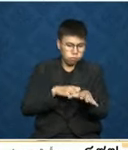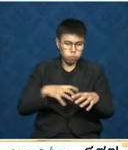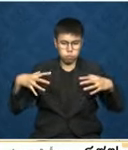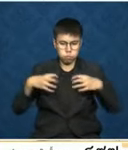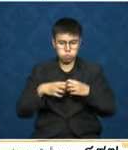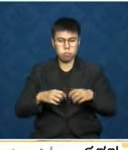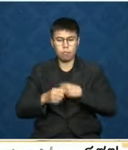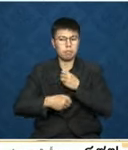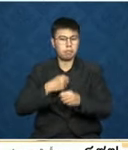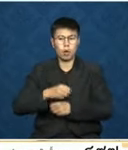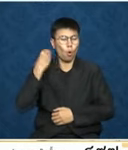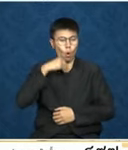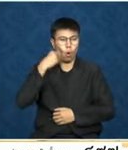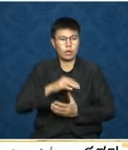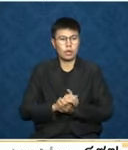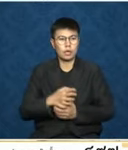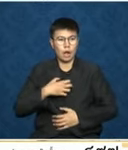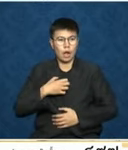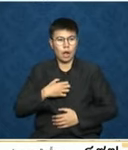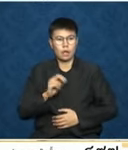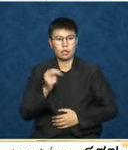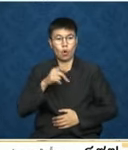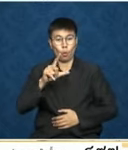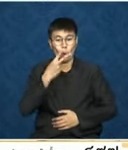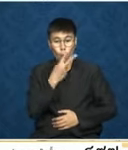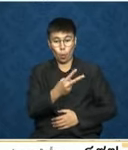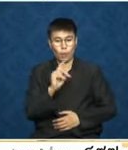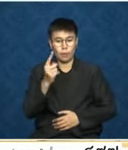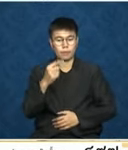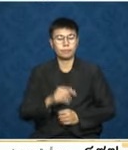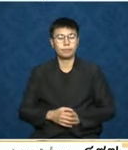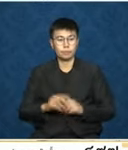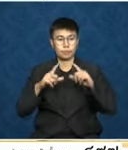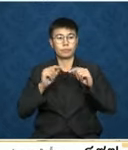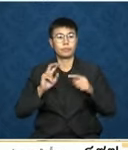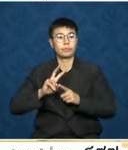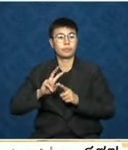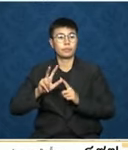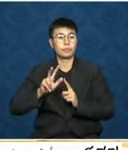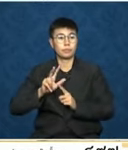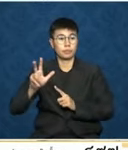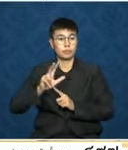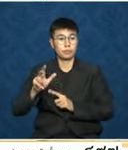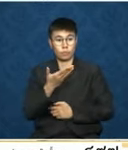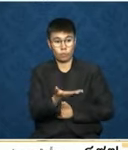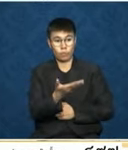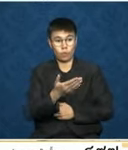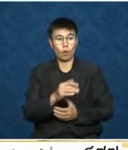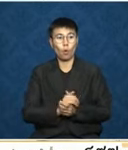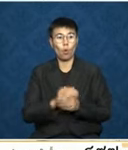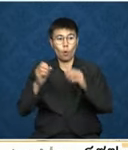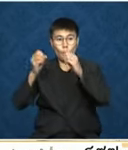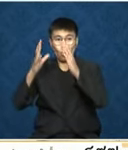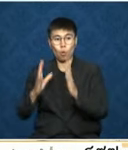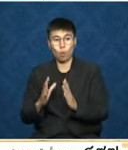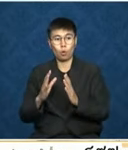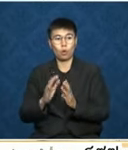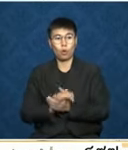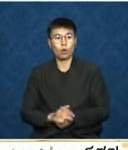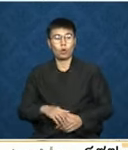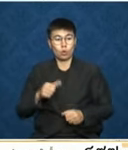ข้องค่ะให้ลงมาทำการสำรวจและทำการแก้ไขด้วยนะคะเรื่องที่ 3ค่ะเรื่องนี้ไม่พูดไม่ได้เลยค่ะท่านประธานคุณครูที่อยู่เข้า